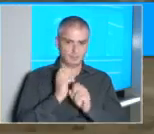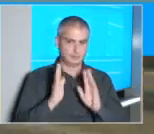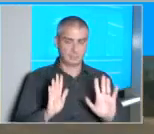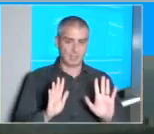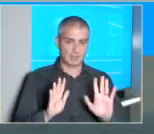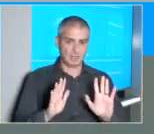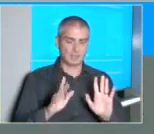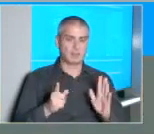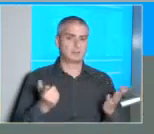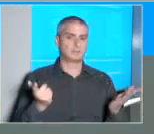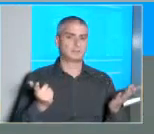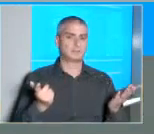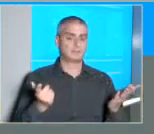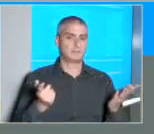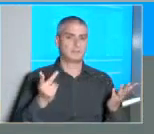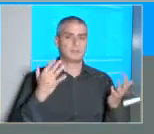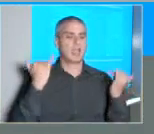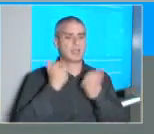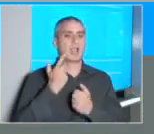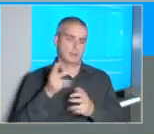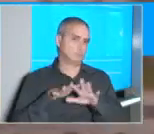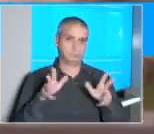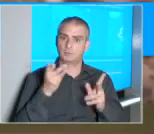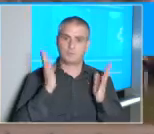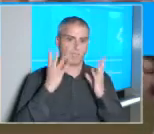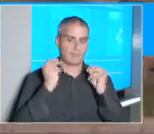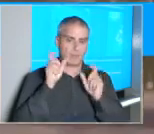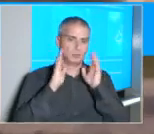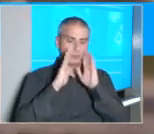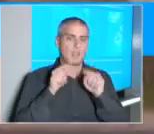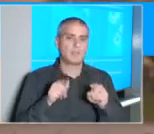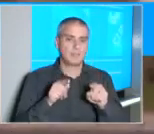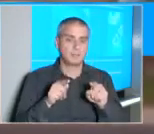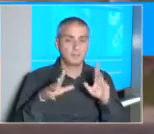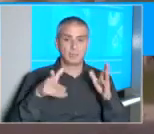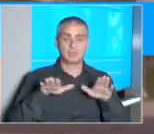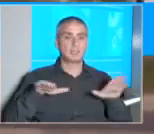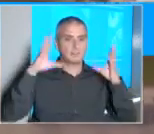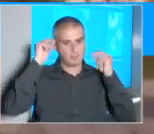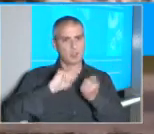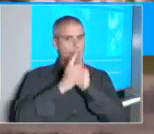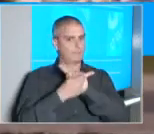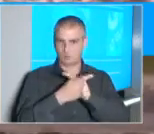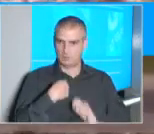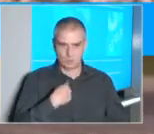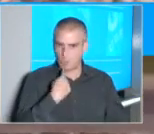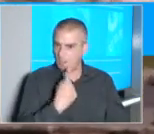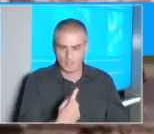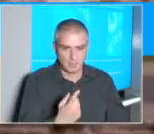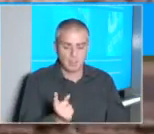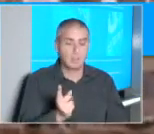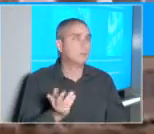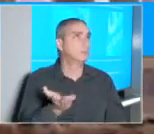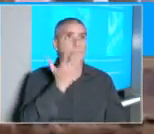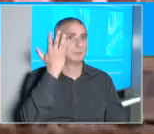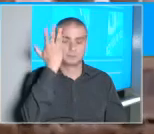הזה, של ההטעיה שרווחת ולצערי הרב יותר מדי מאמינים בה, שבן גוריון מהווה חלופה. אז הנה אני אומר פה בפעם אני